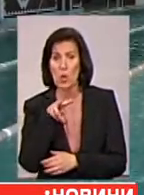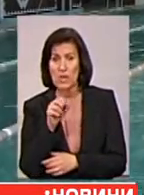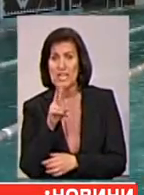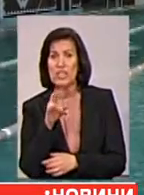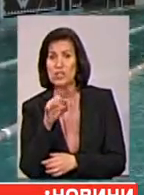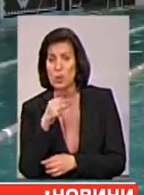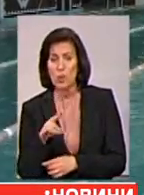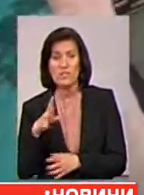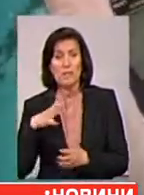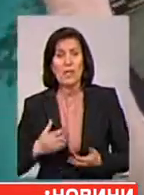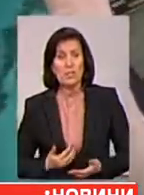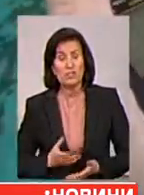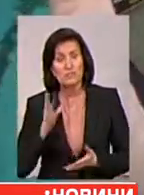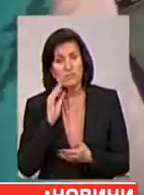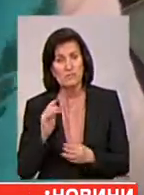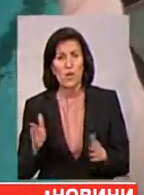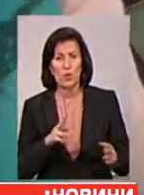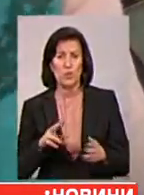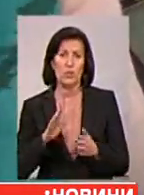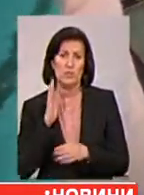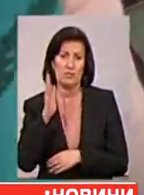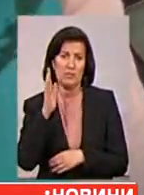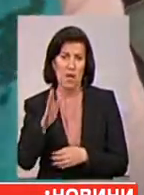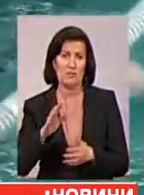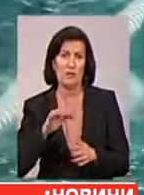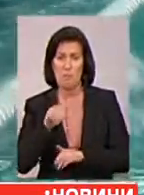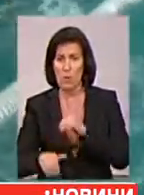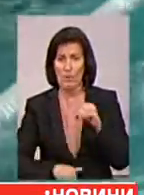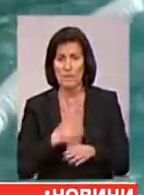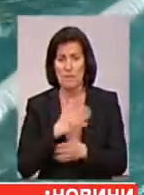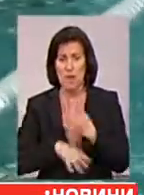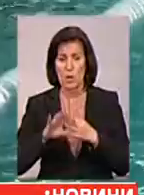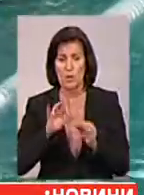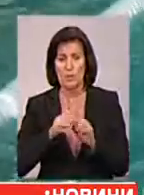на пережите не зважає, готується стати плавцем-паралімпійцем. Мріє про